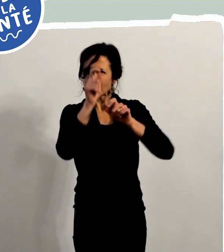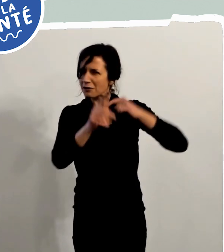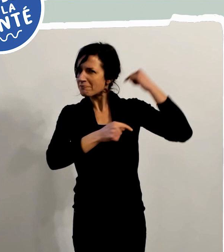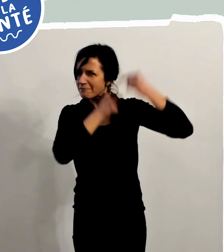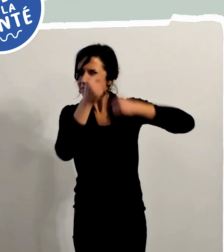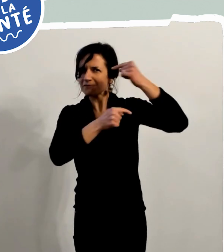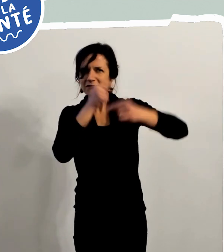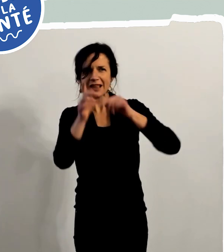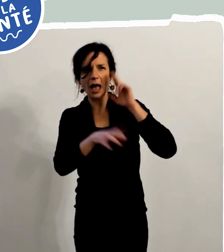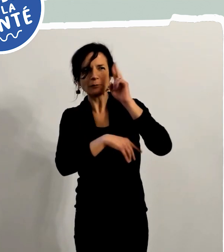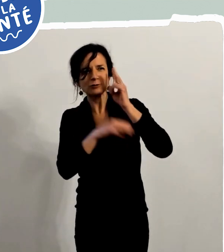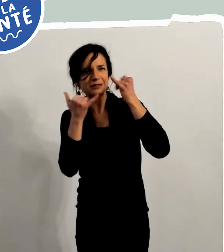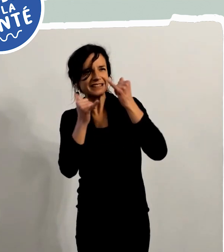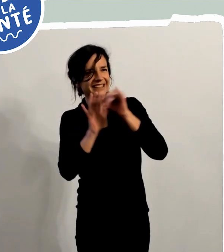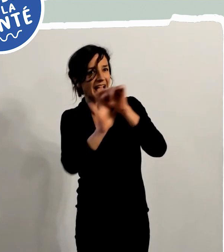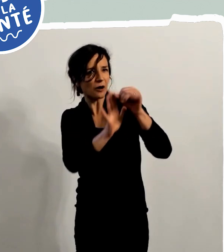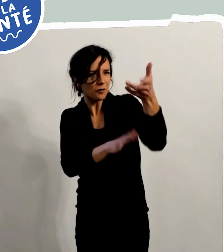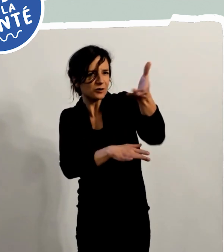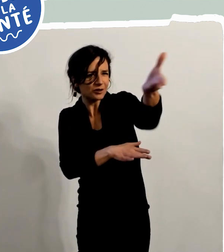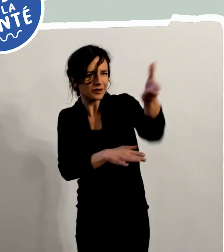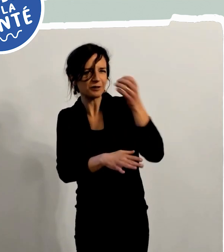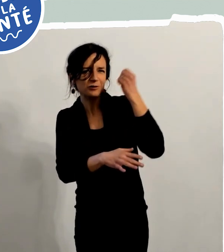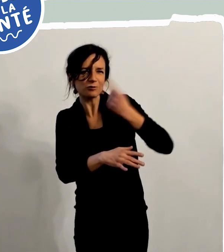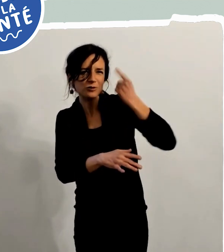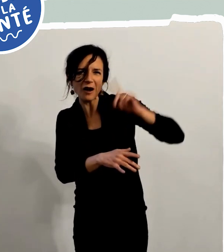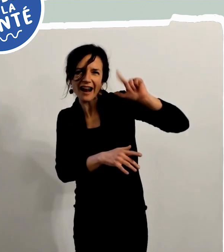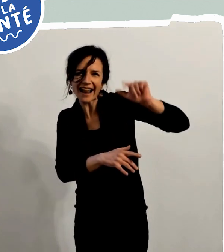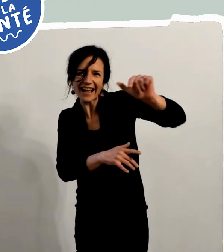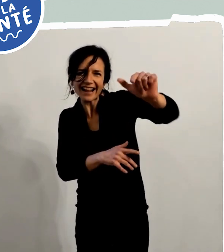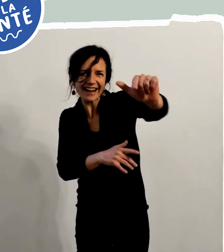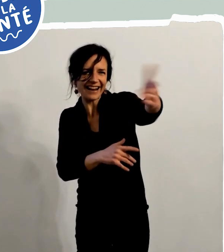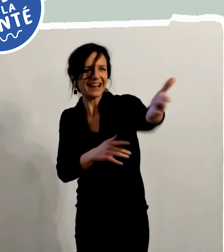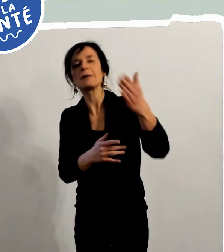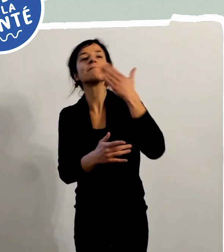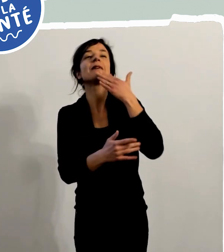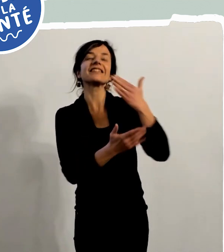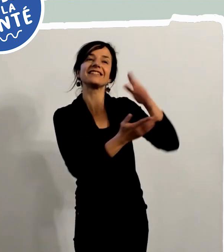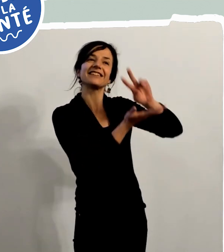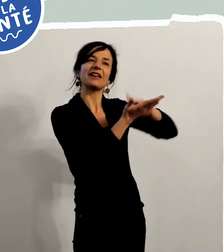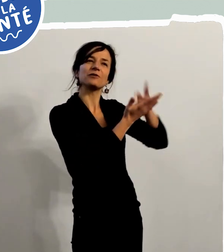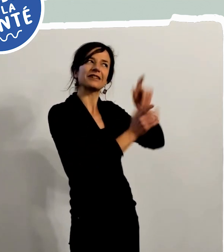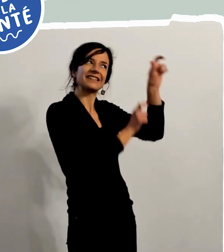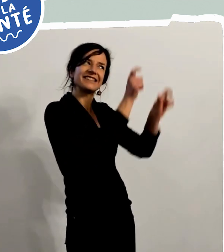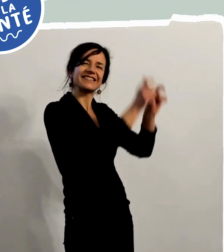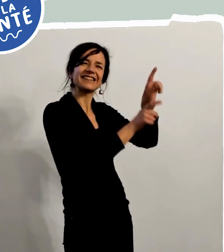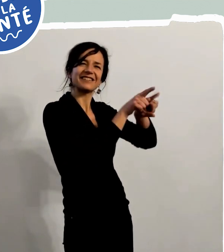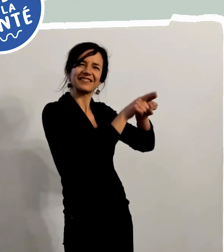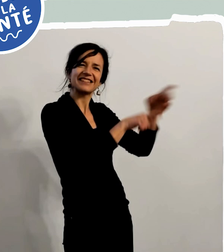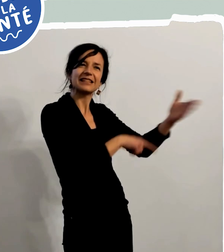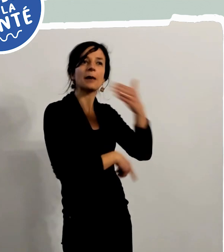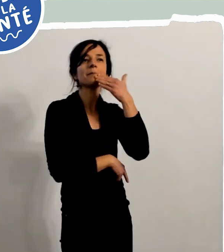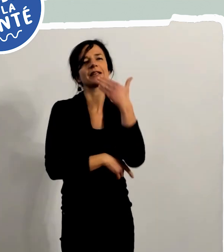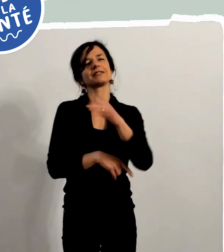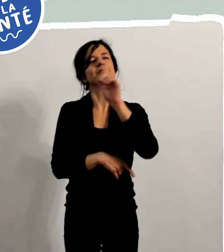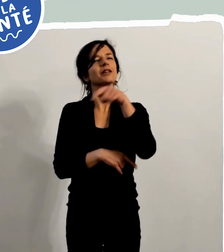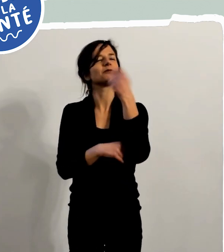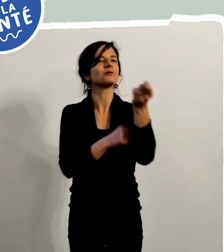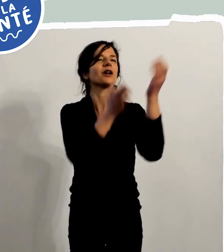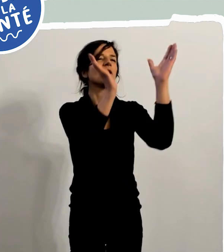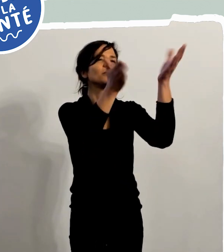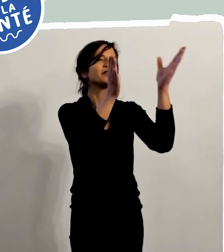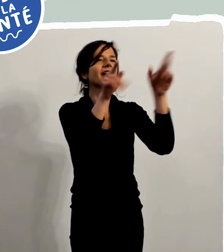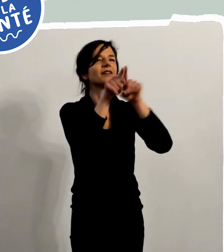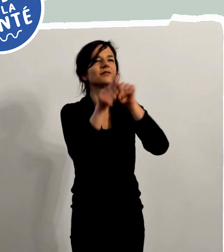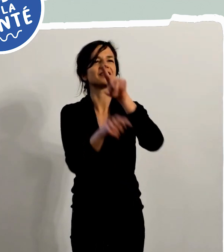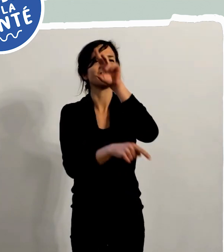la gauche. Donc merci à vous, merci aux traductrices et puis évidemment au CHU et à Vive